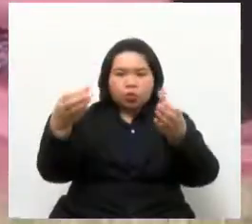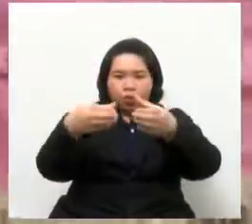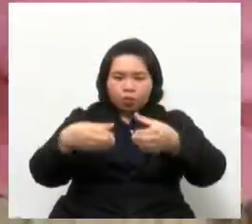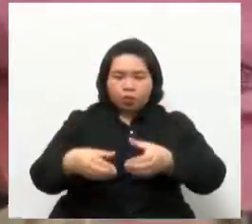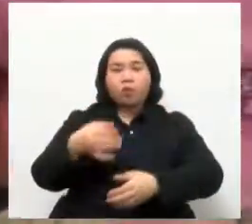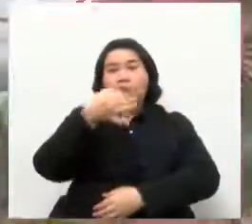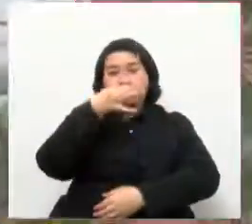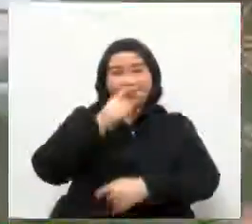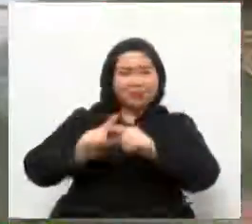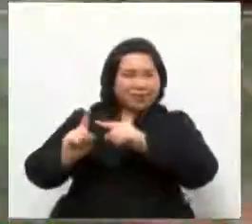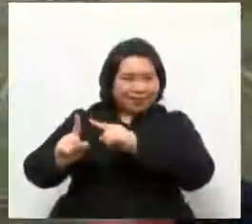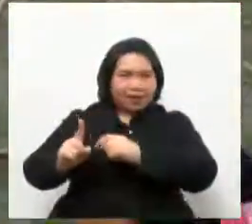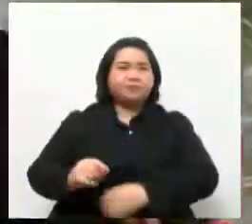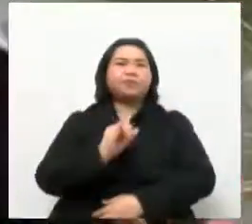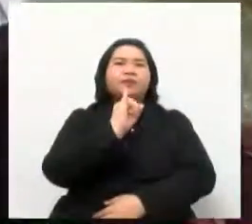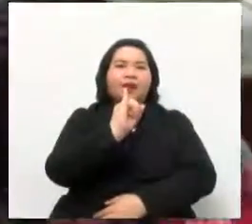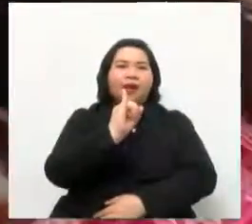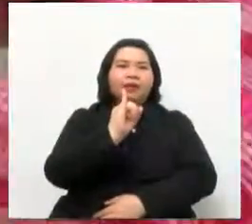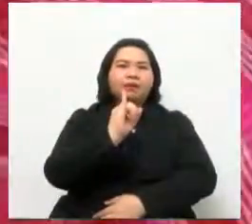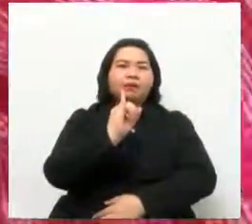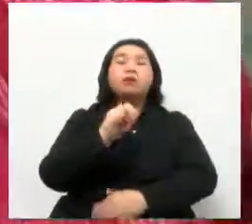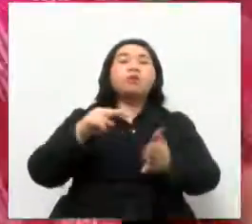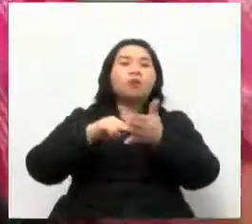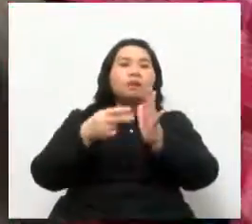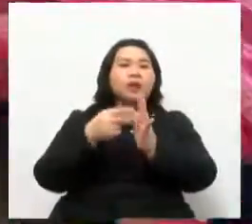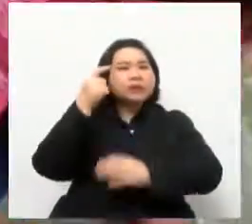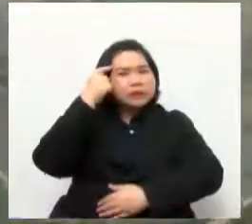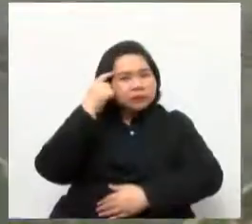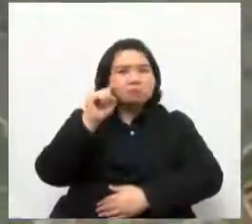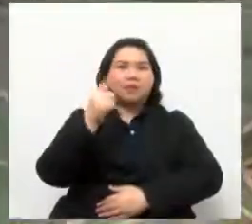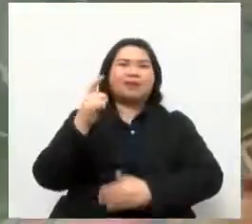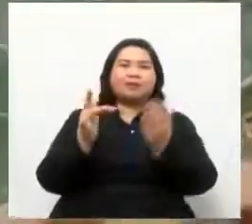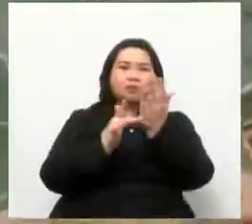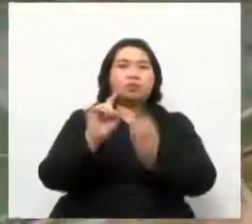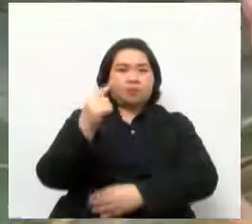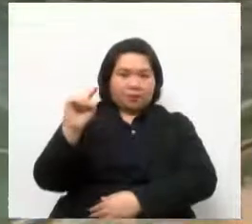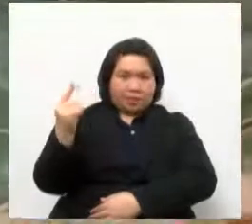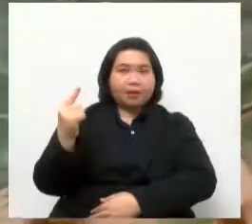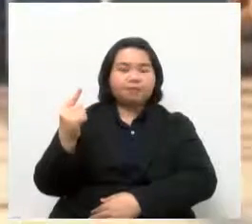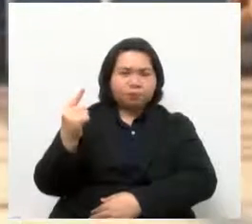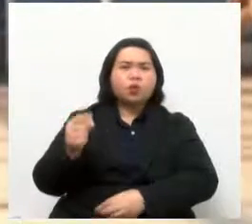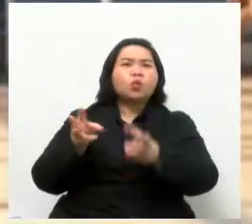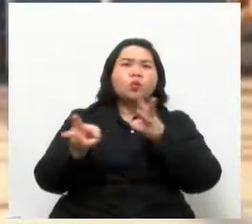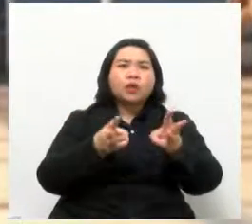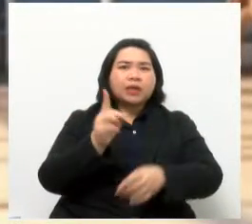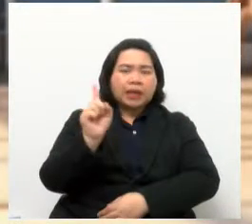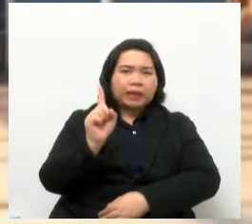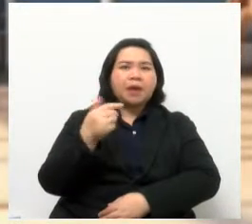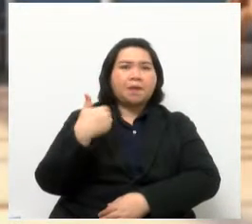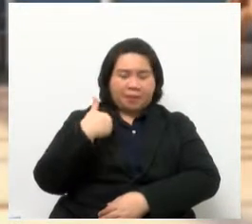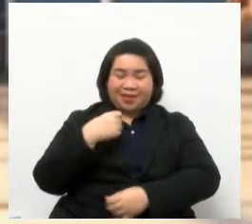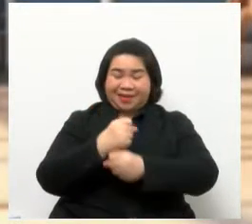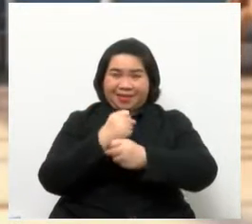ชีพ I Innovation การสร้างนวัตกรรมโดยใช้นวัตกรรมบันได5